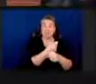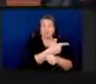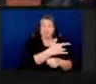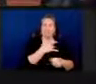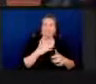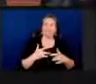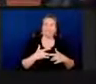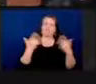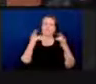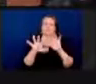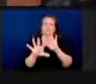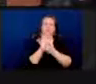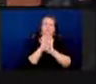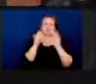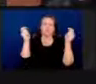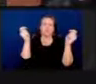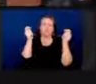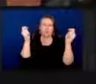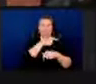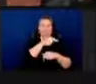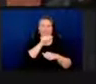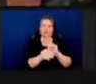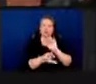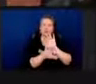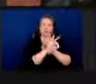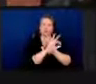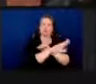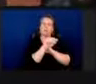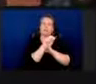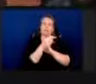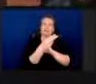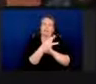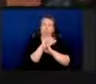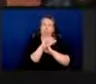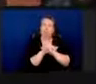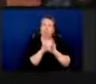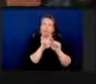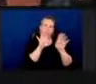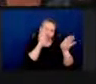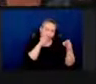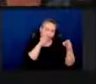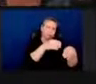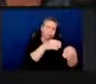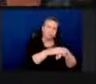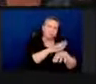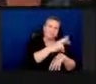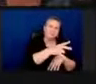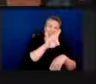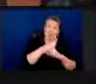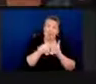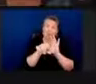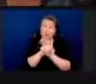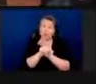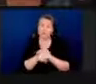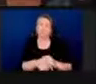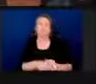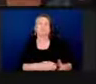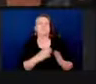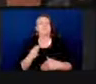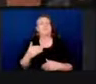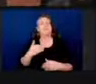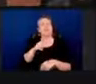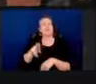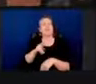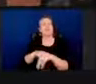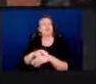المختلفة، وأيضا يستطيعون أن يستخدموا أو اختاروا المسار الذي يتماشى